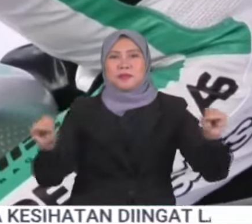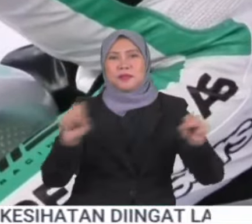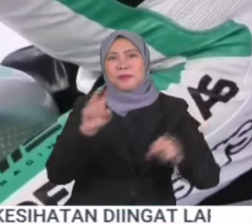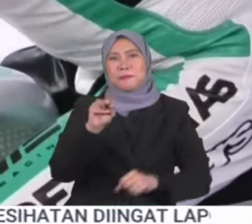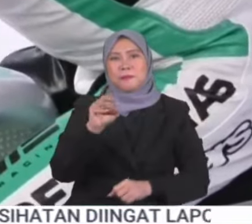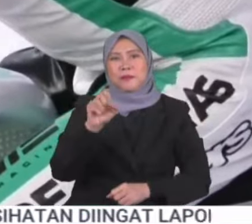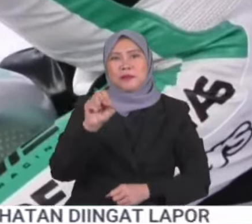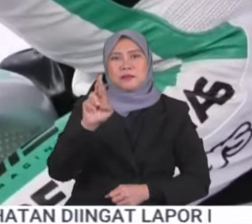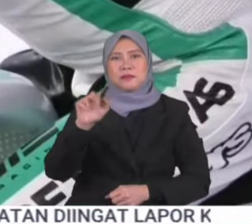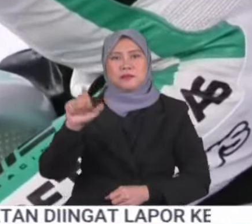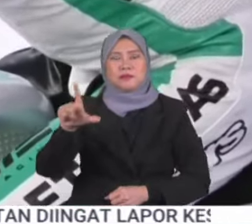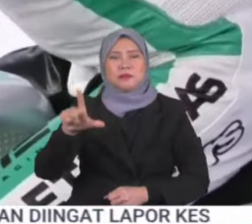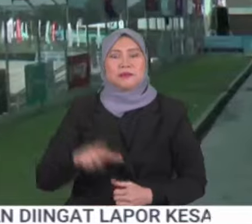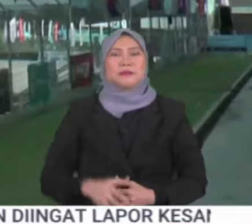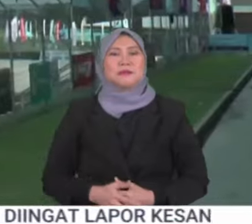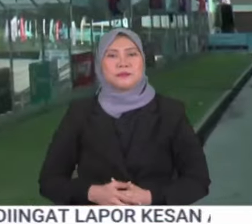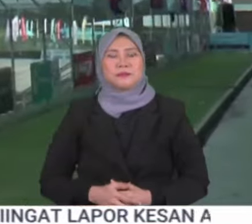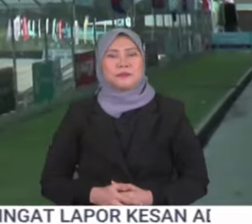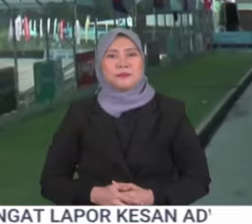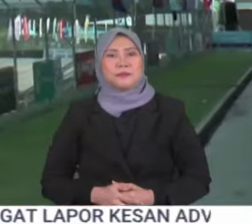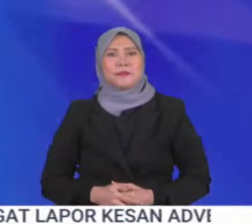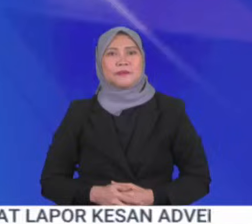masyal.